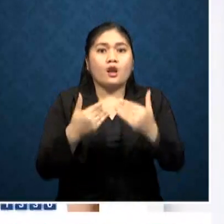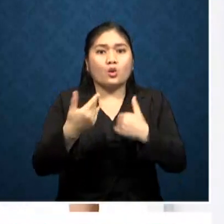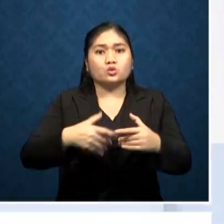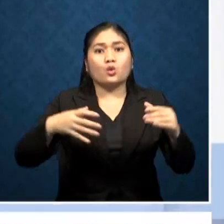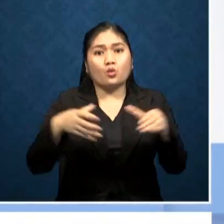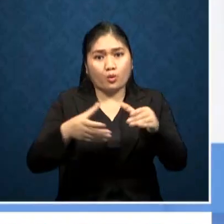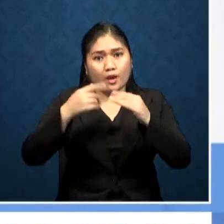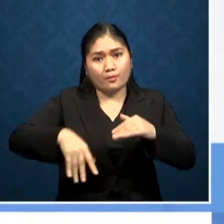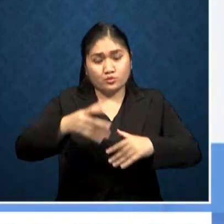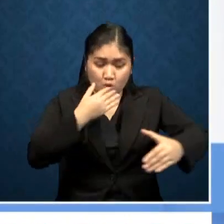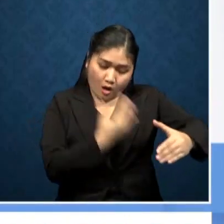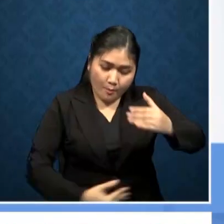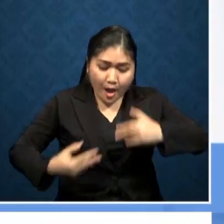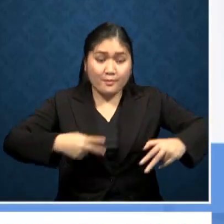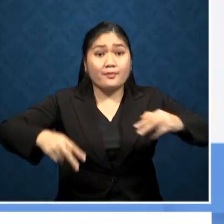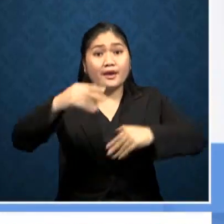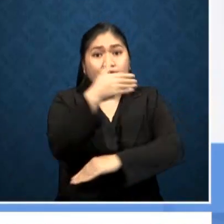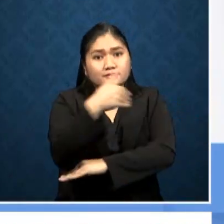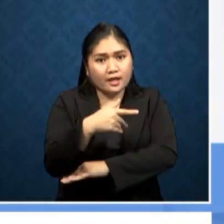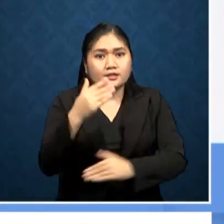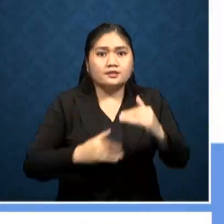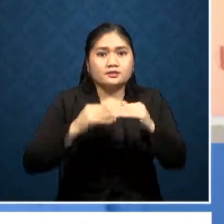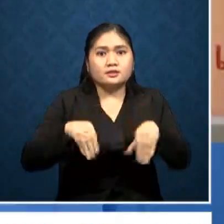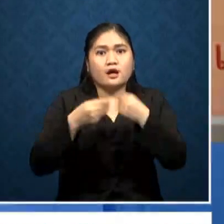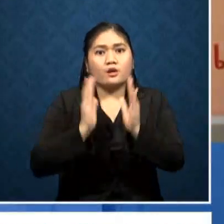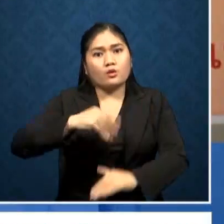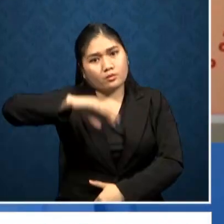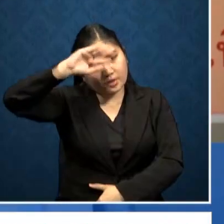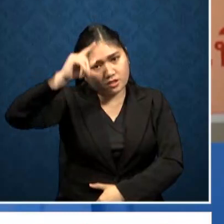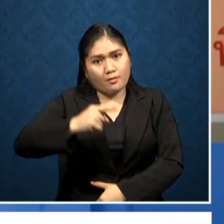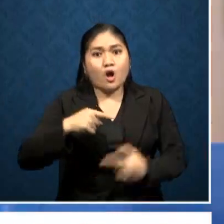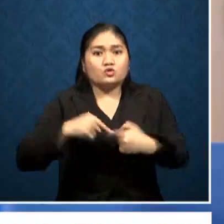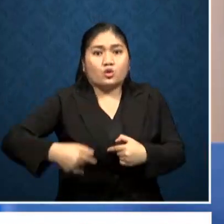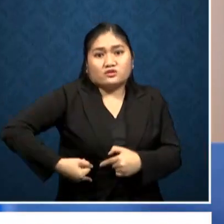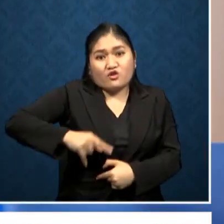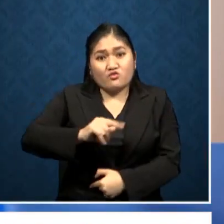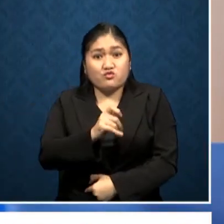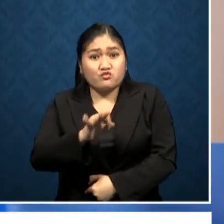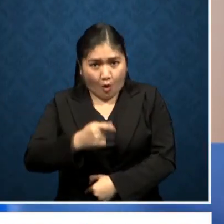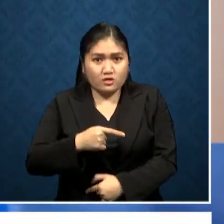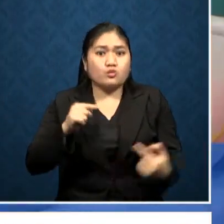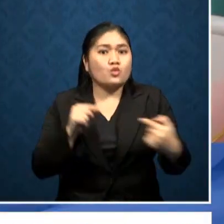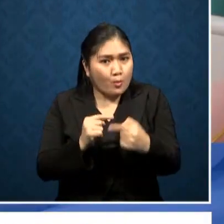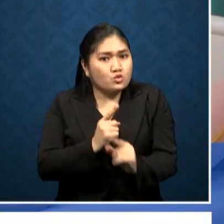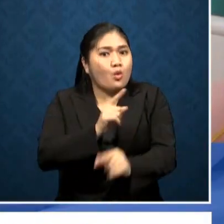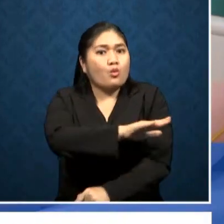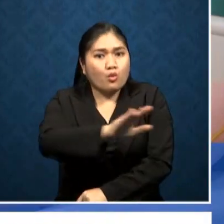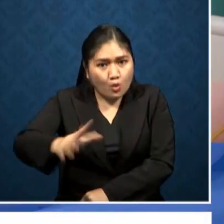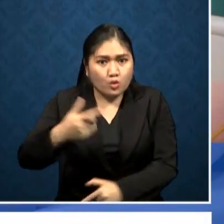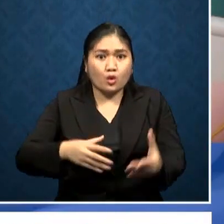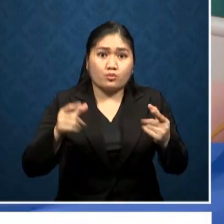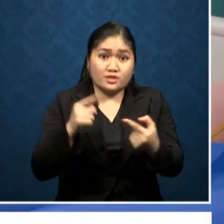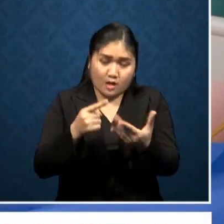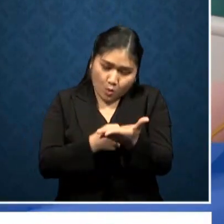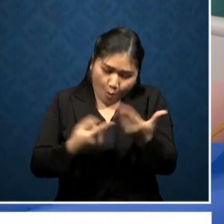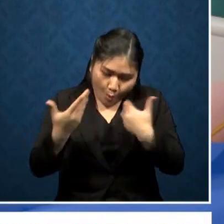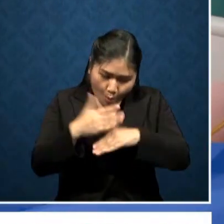ปกสุขภาพแหงชาติยัมีมติให้สทธิผู้ป่วยสามารเลวธีฟอกใต้ไดด้ตนเองตามความเหะสมโยปริษาร่มกันกับแพท